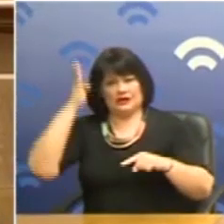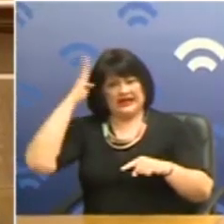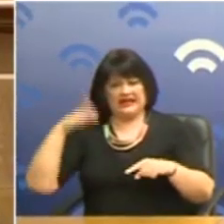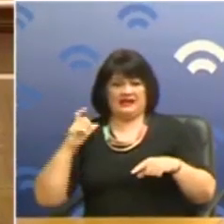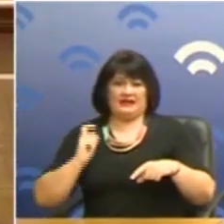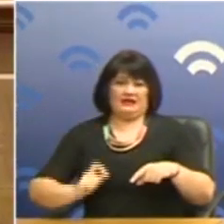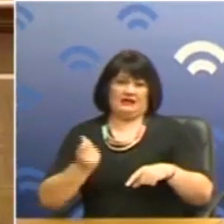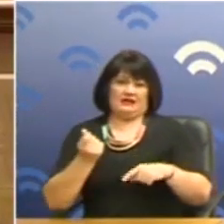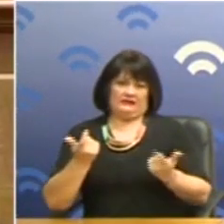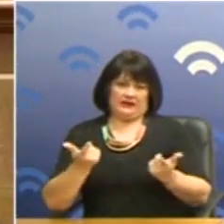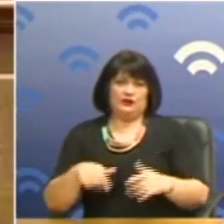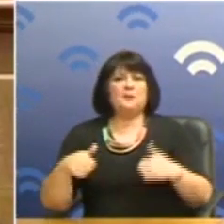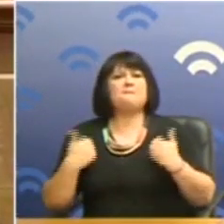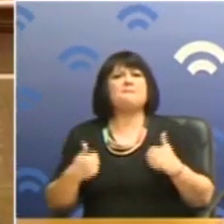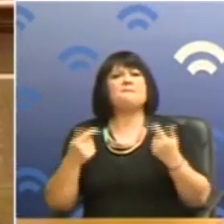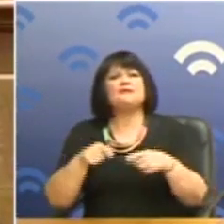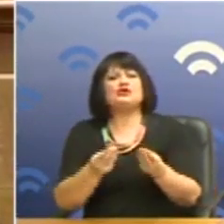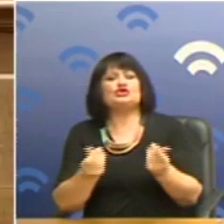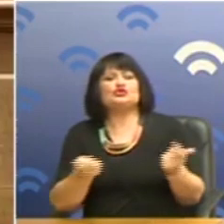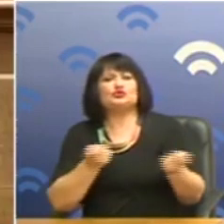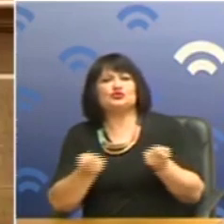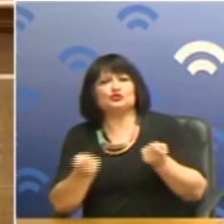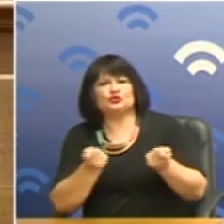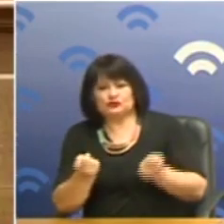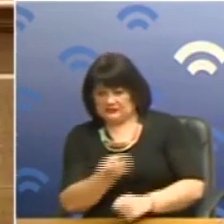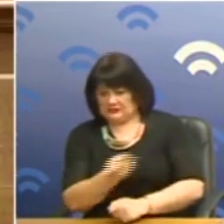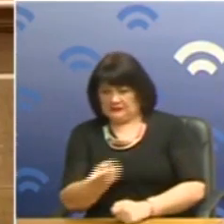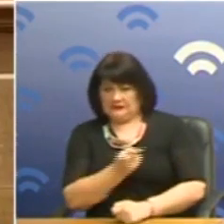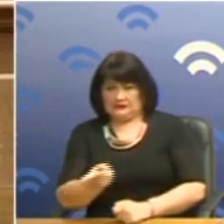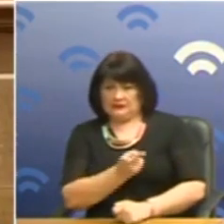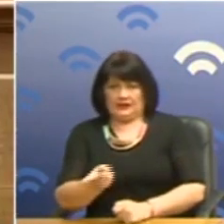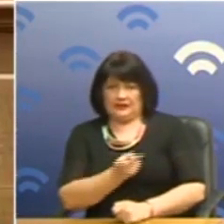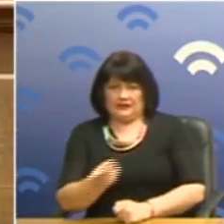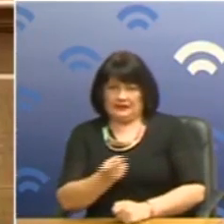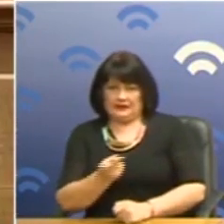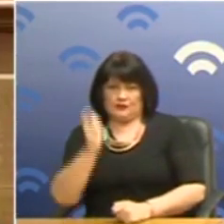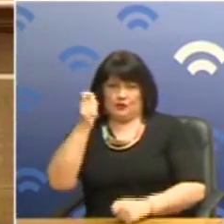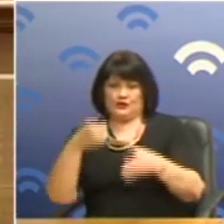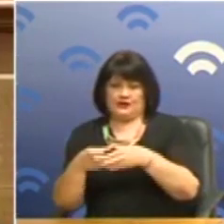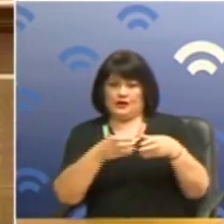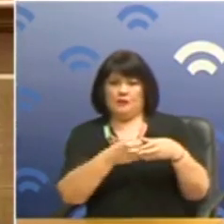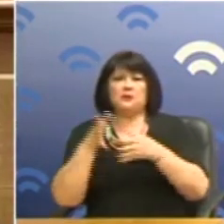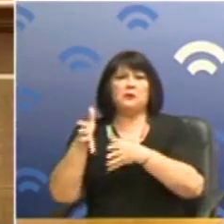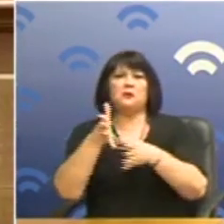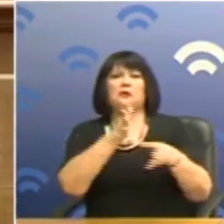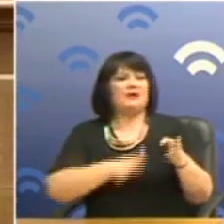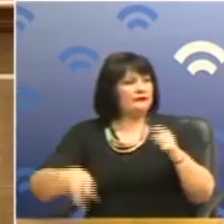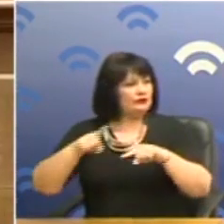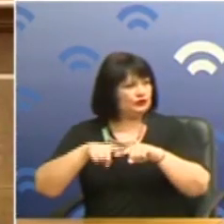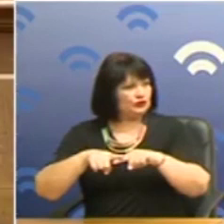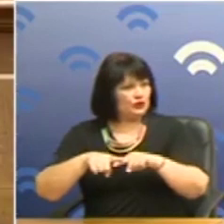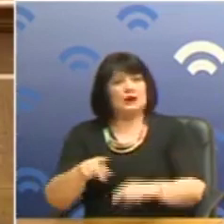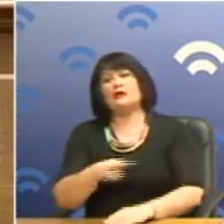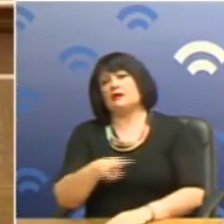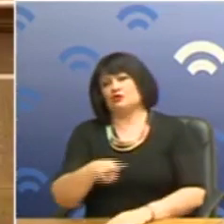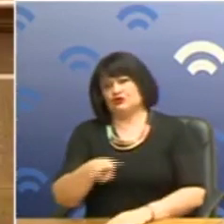Έτσι παίζεται το παιχνίδι της δικοματικής εναλλαγής και της κοροϊδίας του ελληνικού λαού και από τους δυο